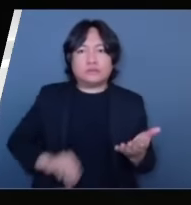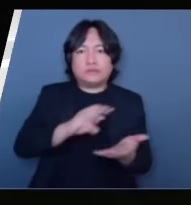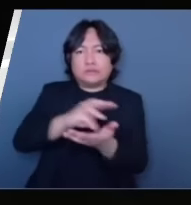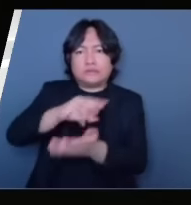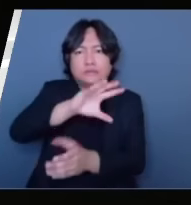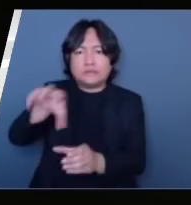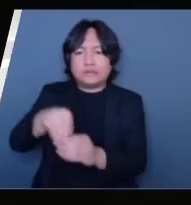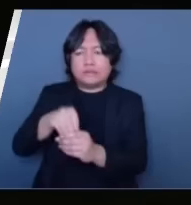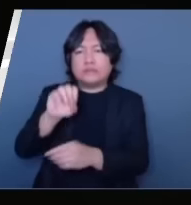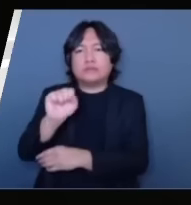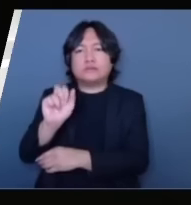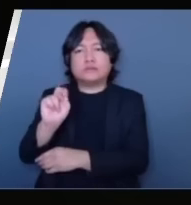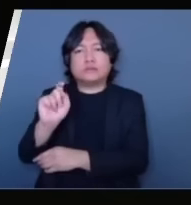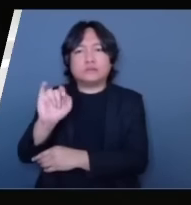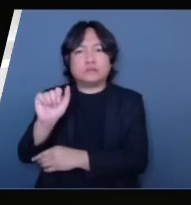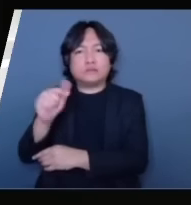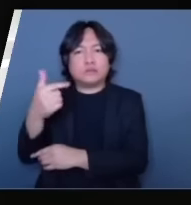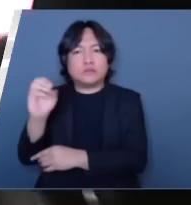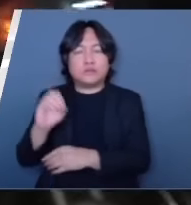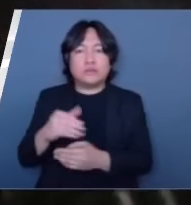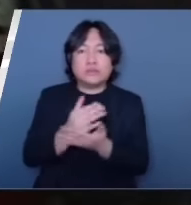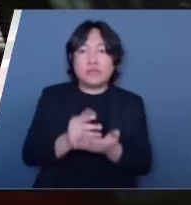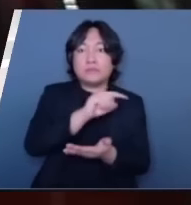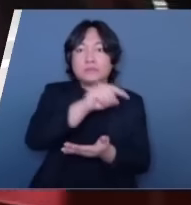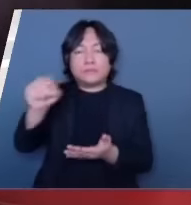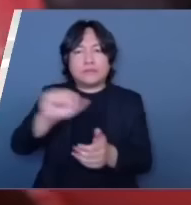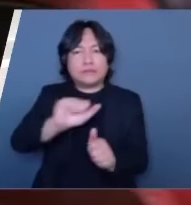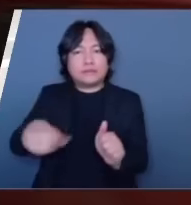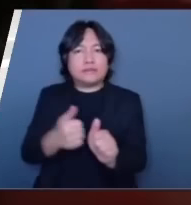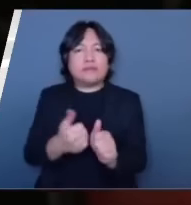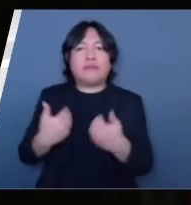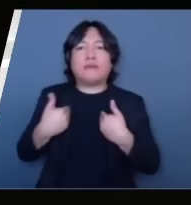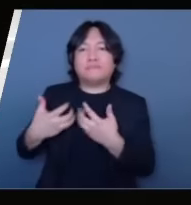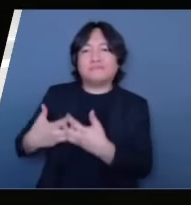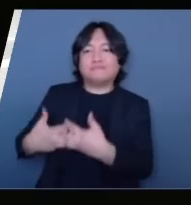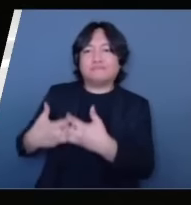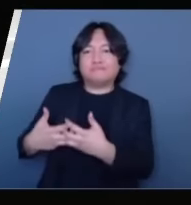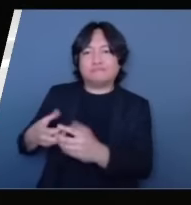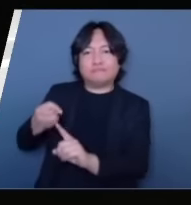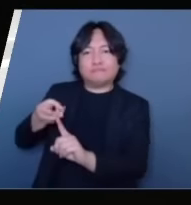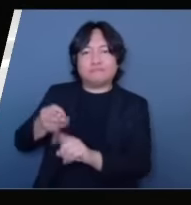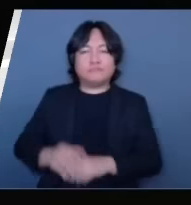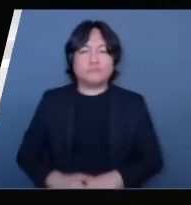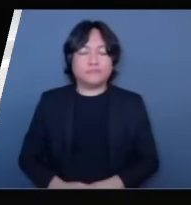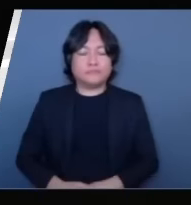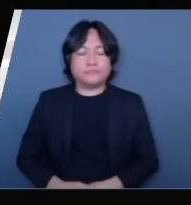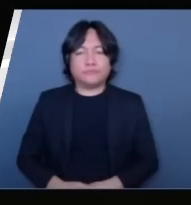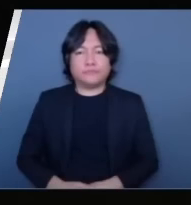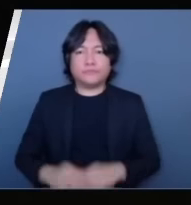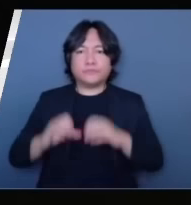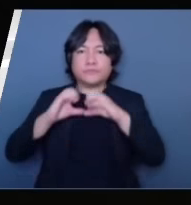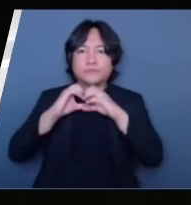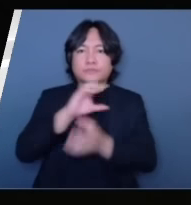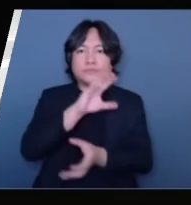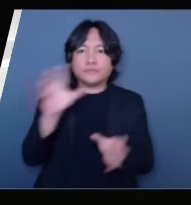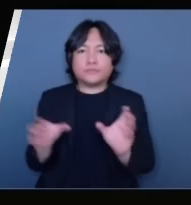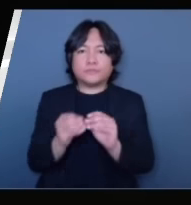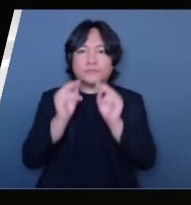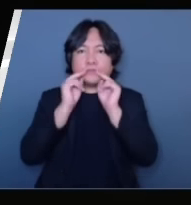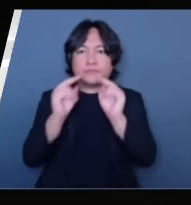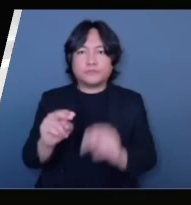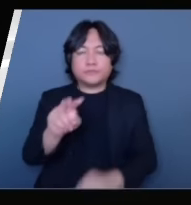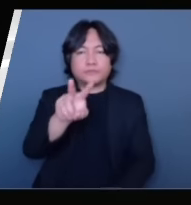commercial establishments ay gumagamit na ng generator. At live mula rito sa Isabela, para sa GMA Integrated News, ako po si James Agustin,